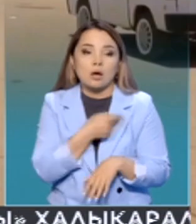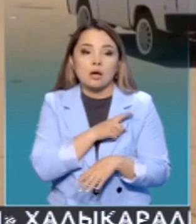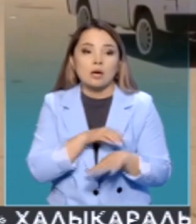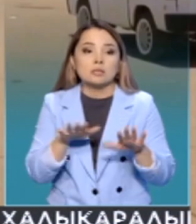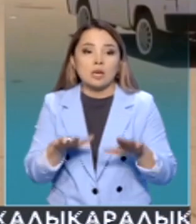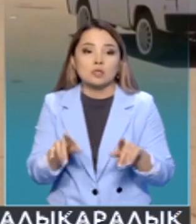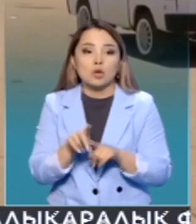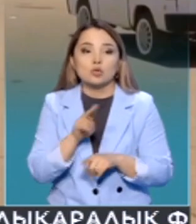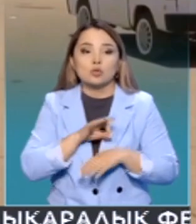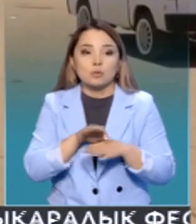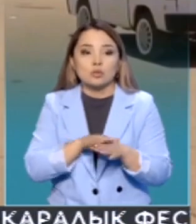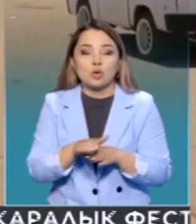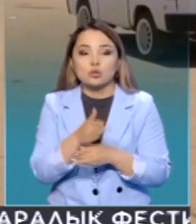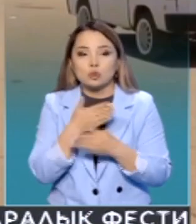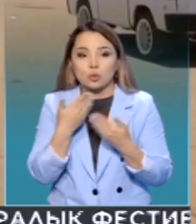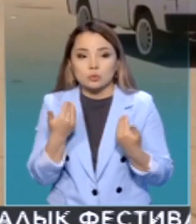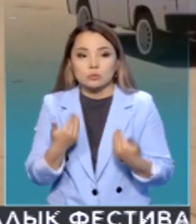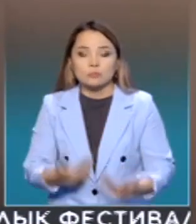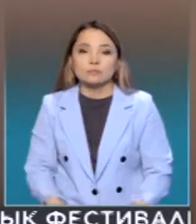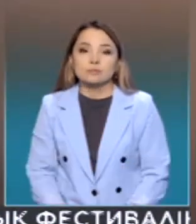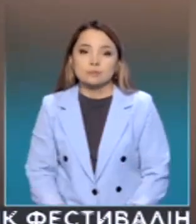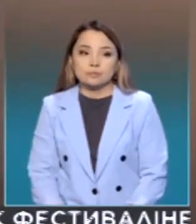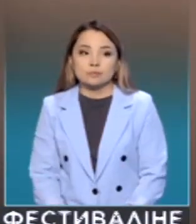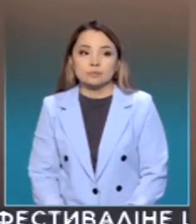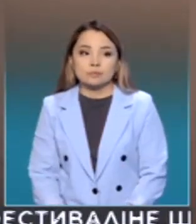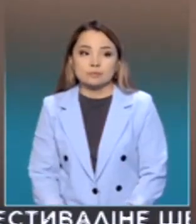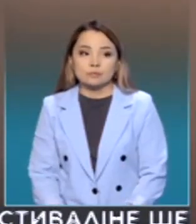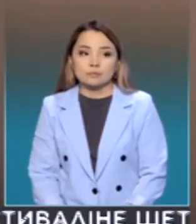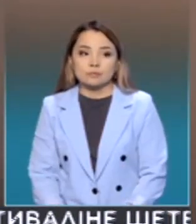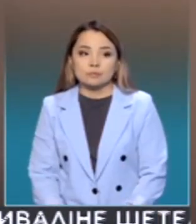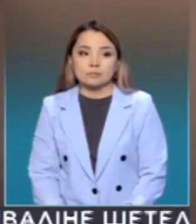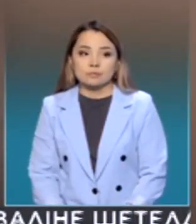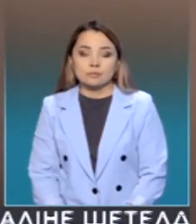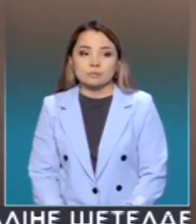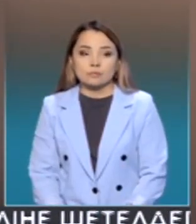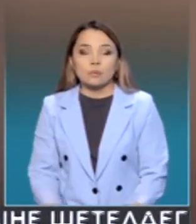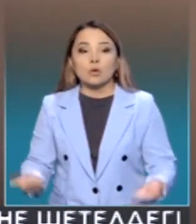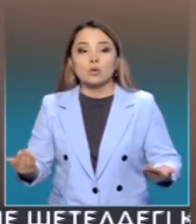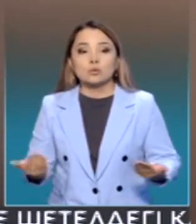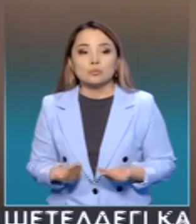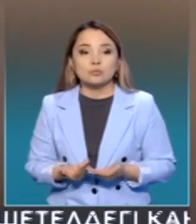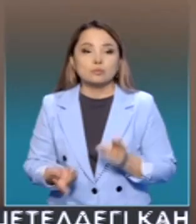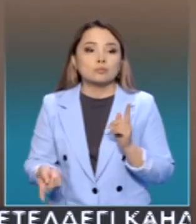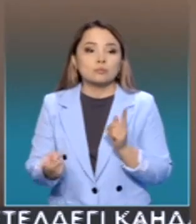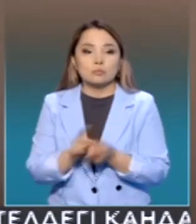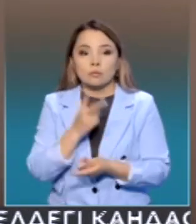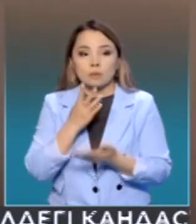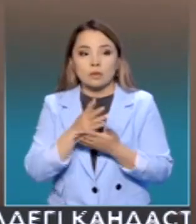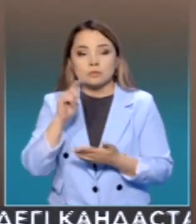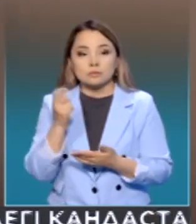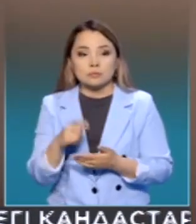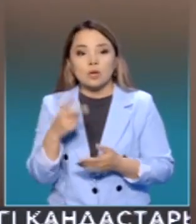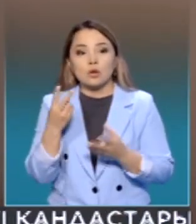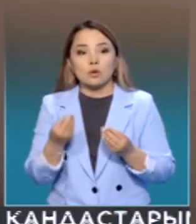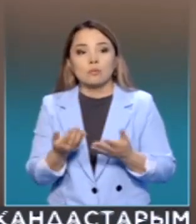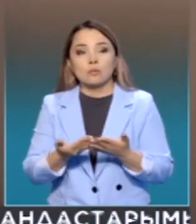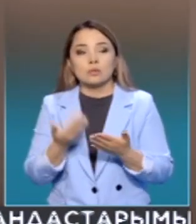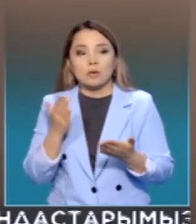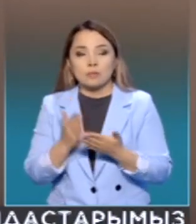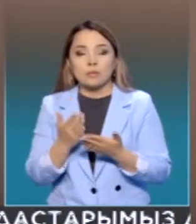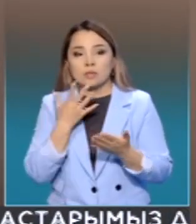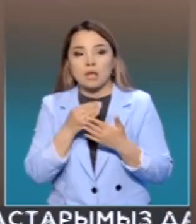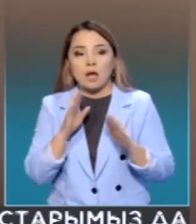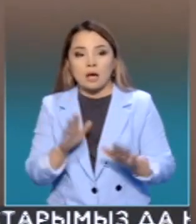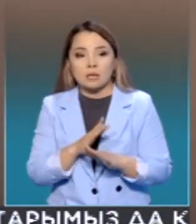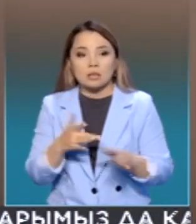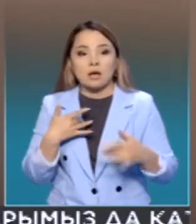ауруханалар жұмыс істеп тұрған жоқ. So life has drastically changed. Өмір күрт өзгерді. Атыстан екі күн бұрын ән кешінде болып,